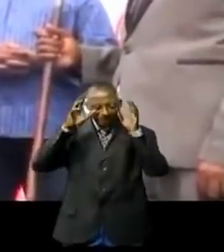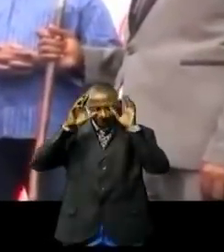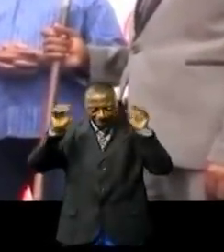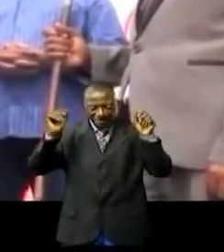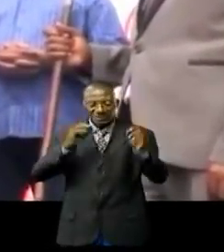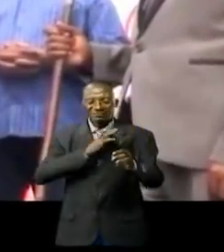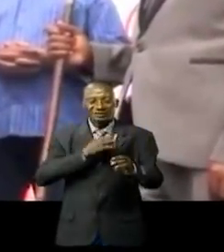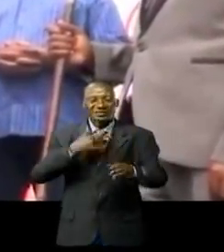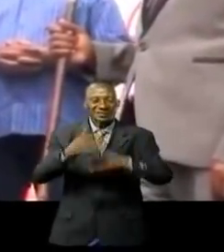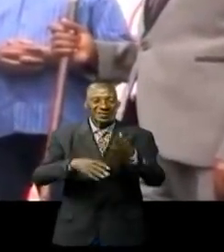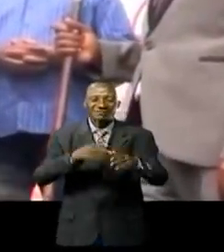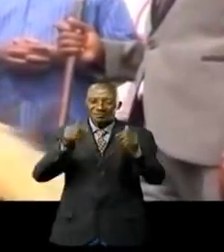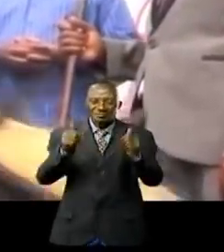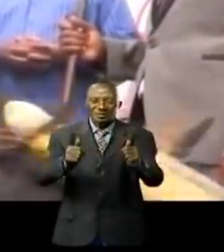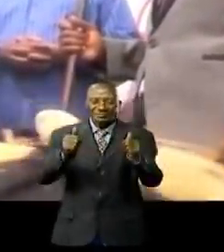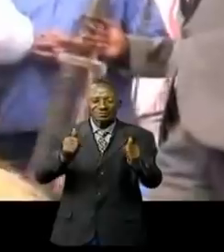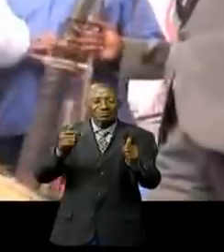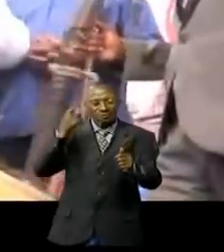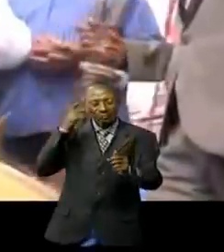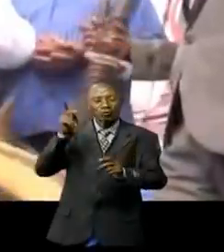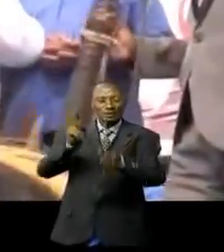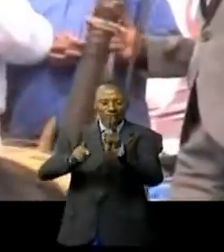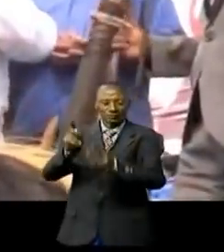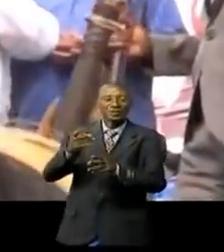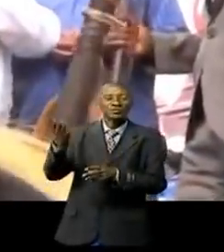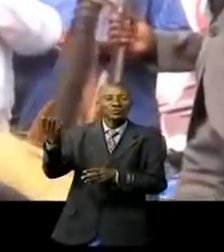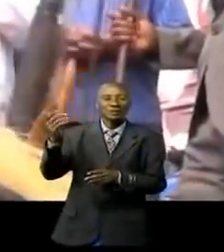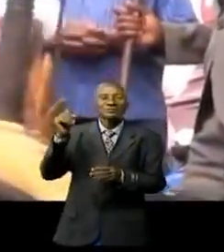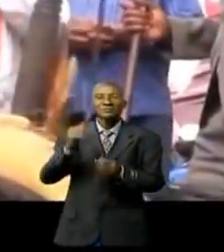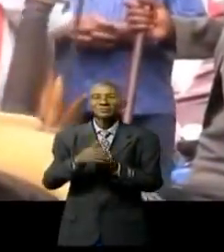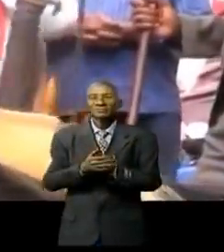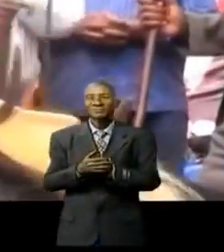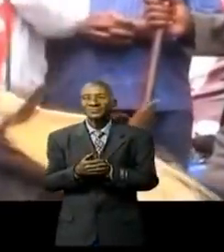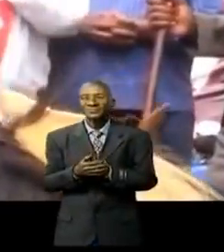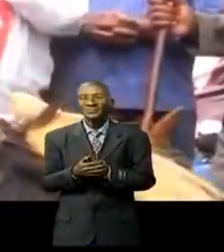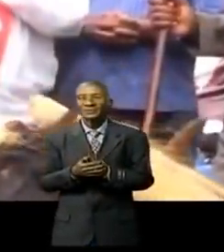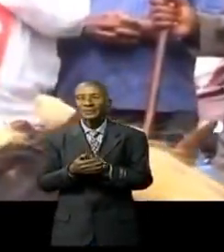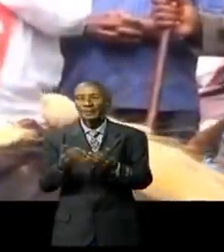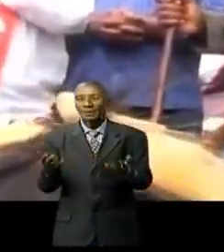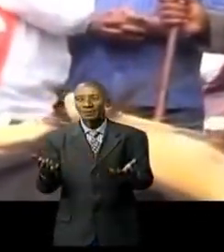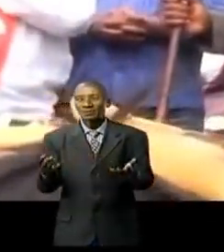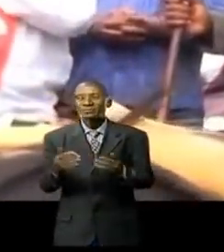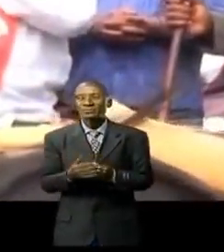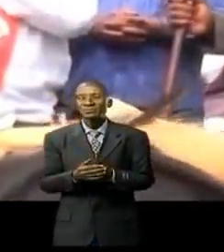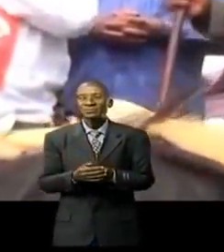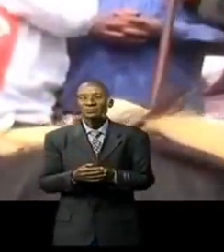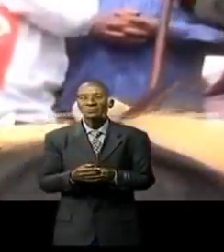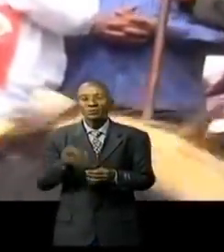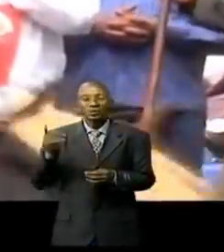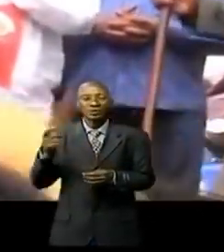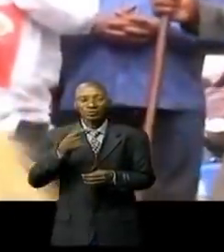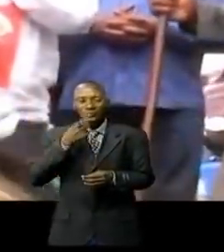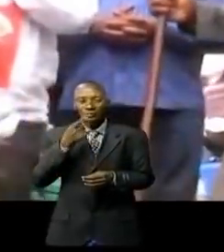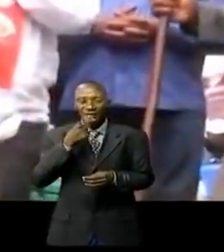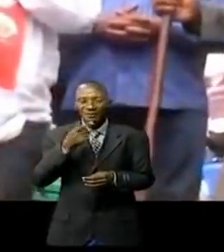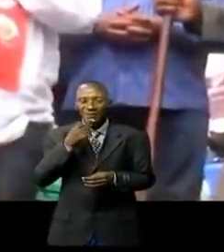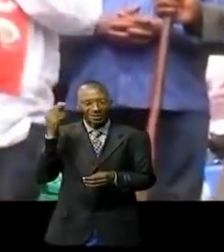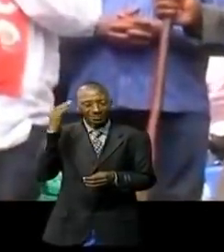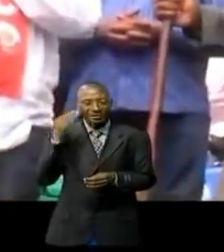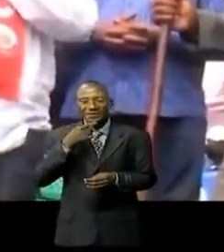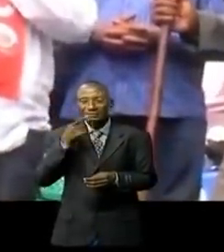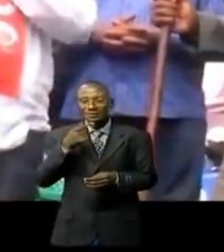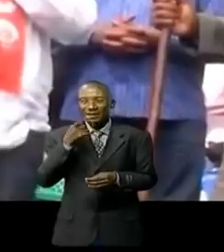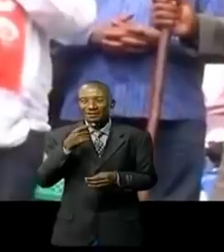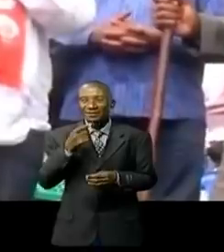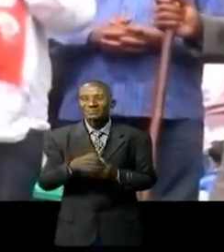Antoine Tshisekedi Tshilombo. Il est notre beau frère. Il s'est marié chez nous à Mama Denise Nyakeru Tshisekedi et il